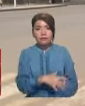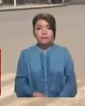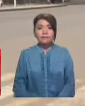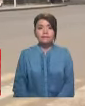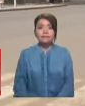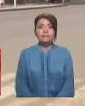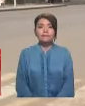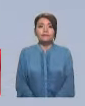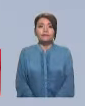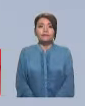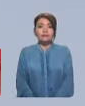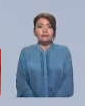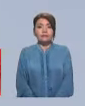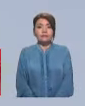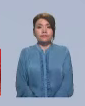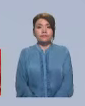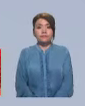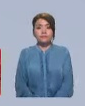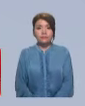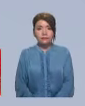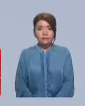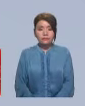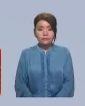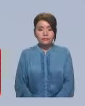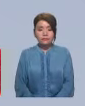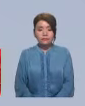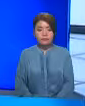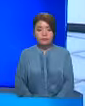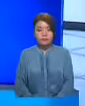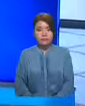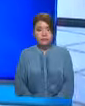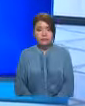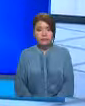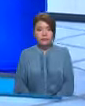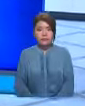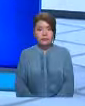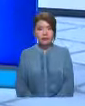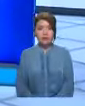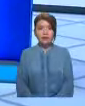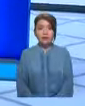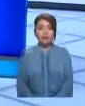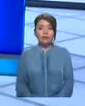Иниватова, Жнайдар Архимжанов, Астана Таймс, из области Улытау.